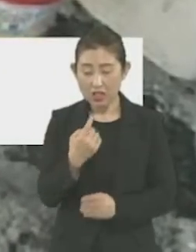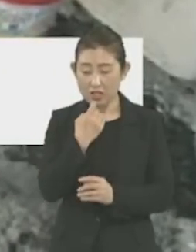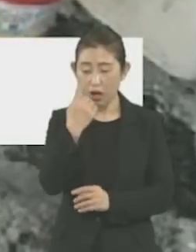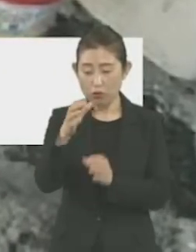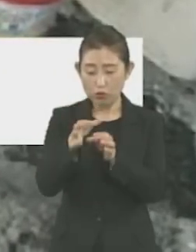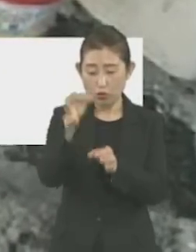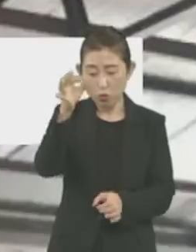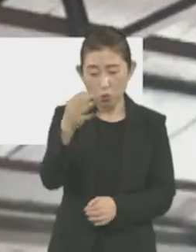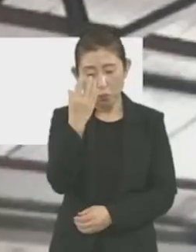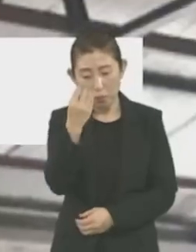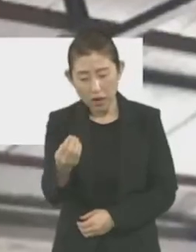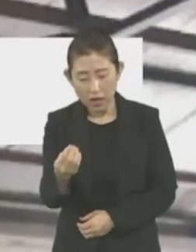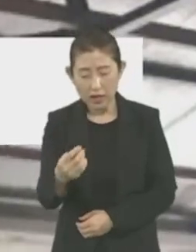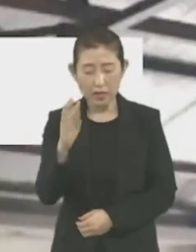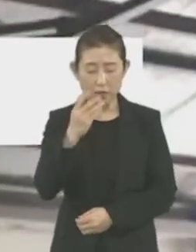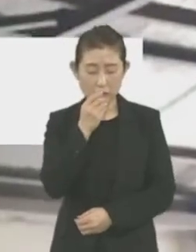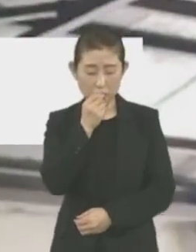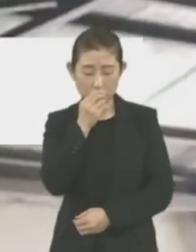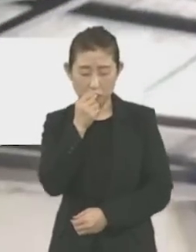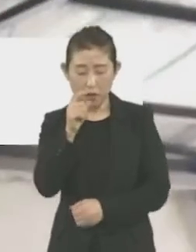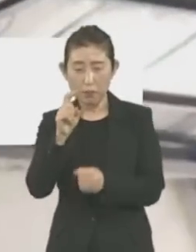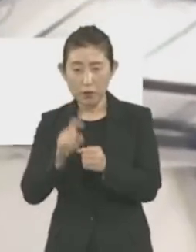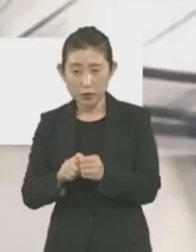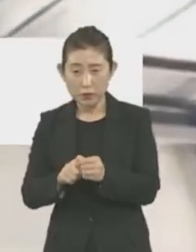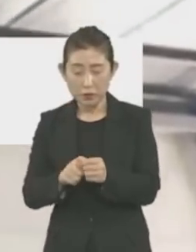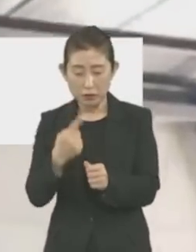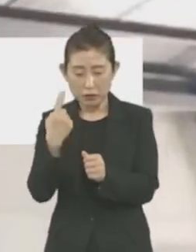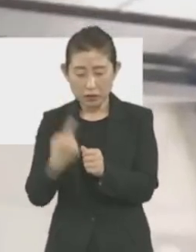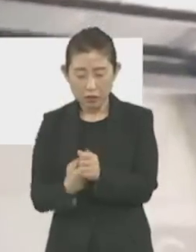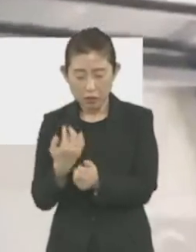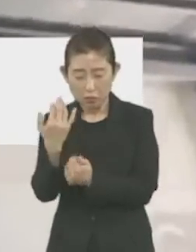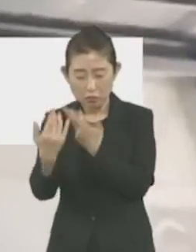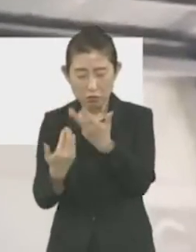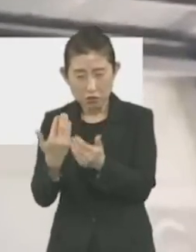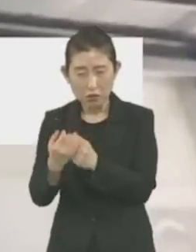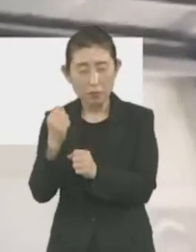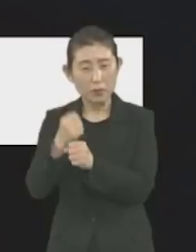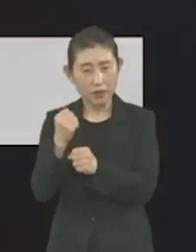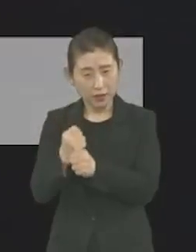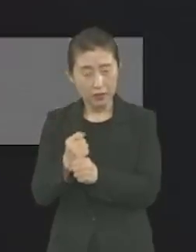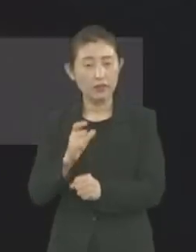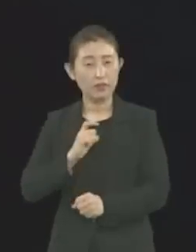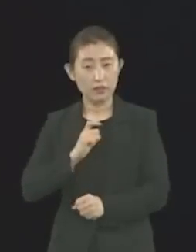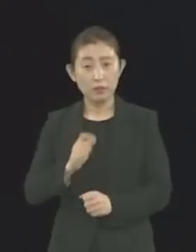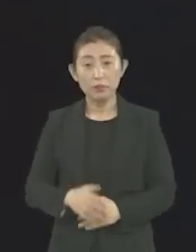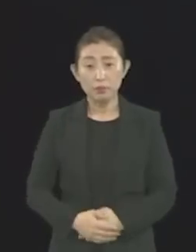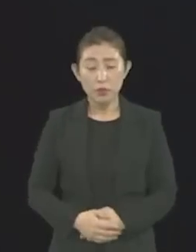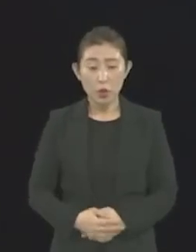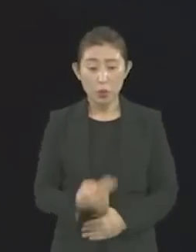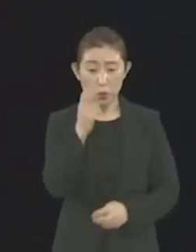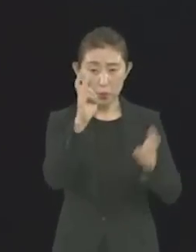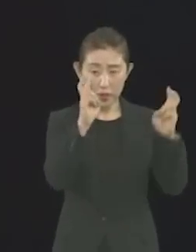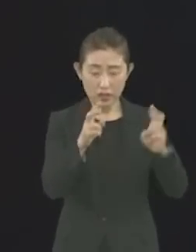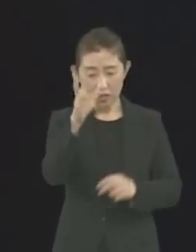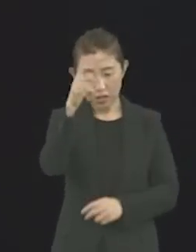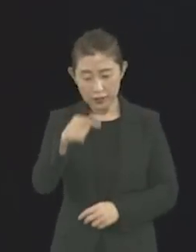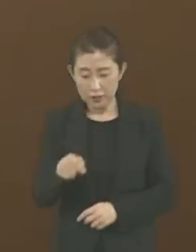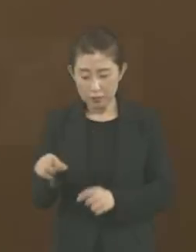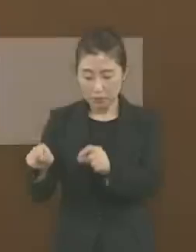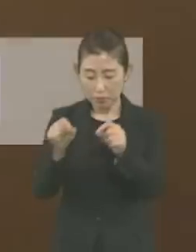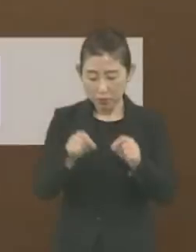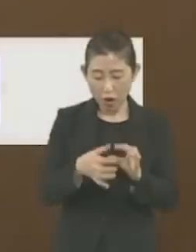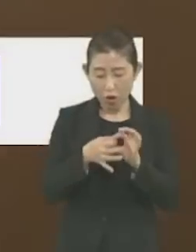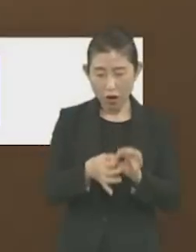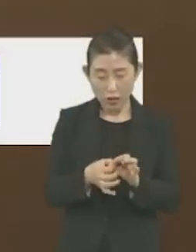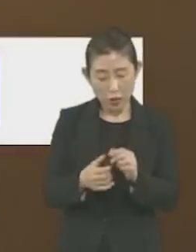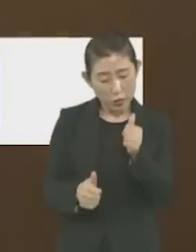발견되어 알리바이 조작을 위해 만든 자연 발화 장치가 아닐까 하는 의심이 들었습니다. 보험사와 경찰은 실험을 통해 해당